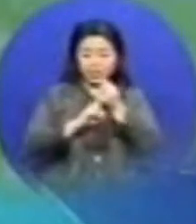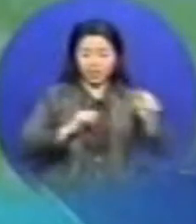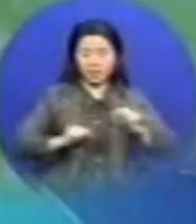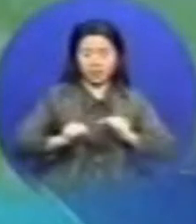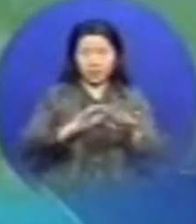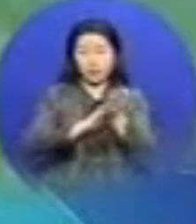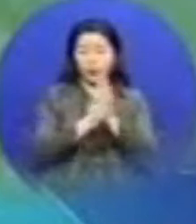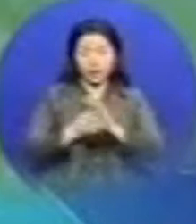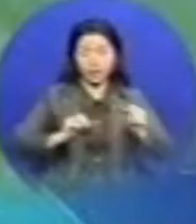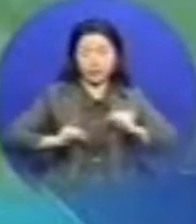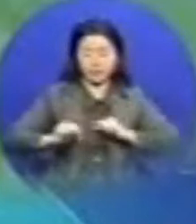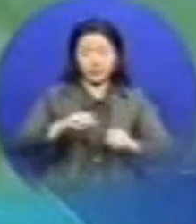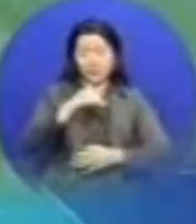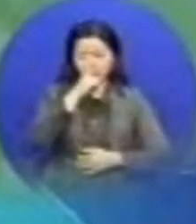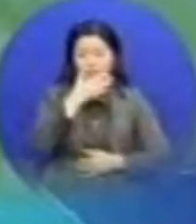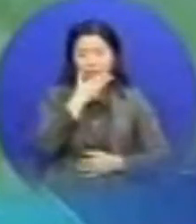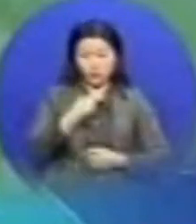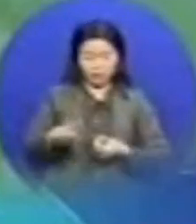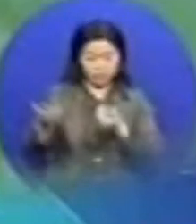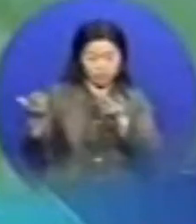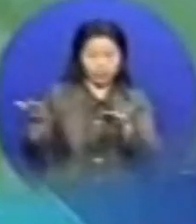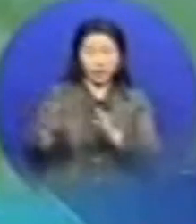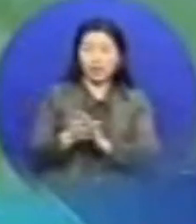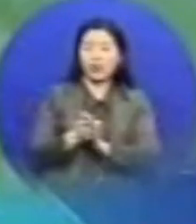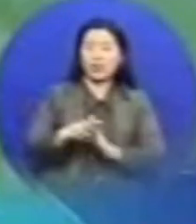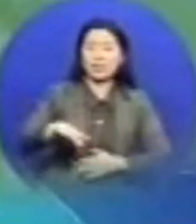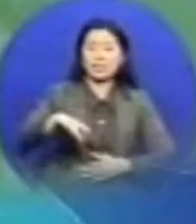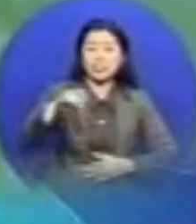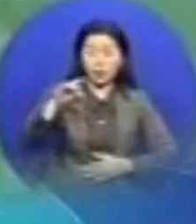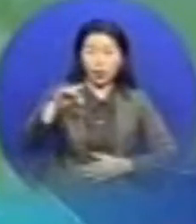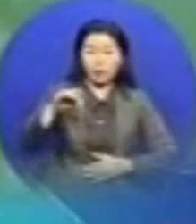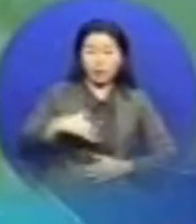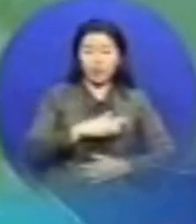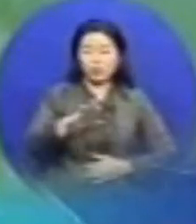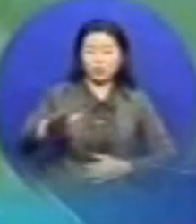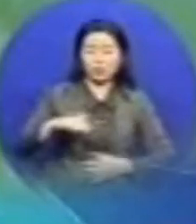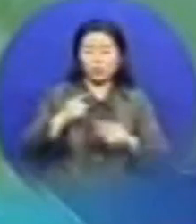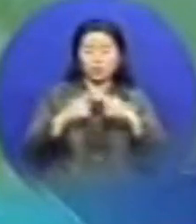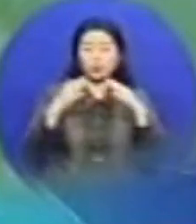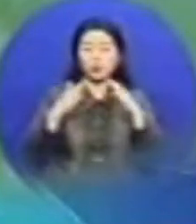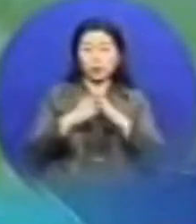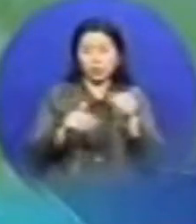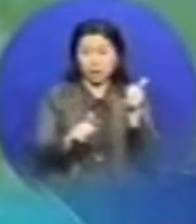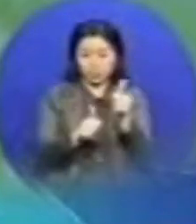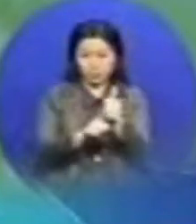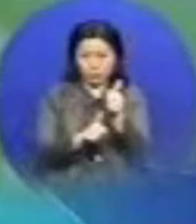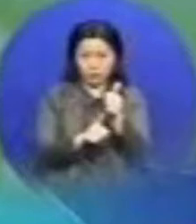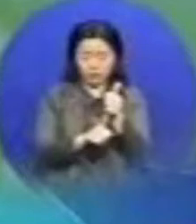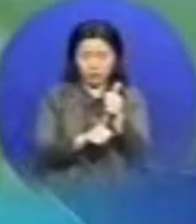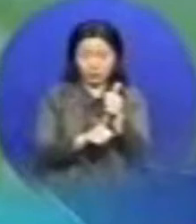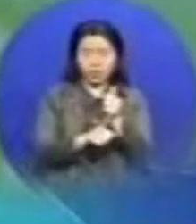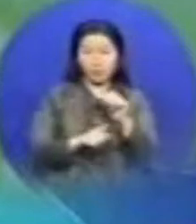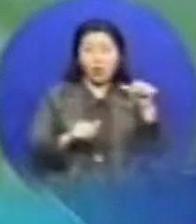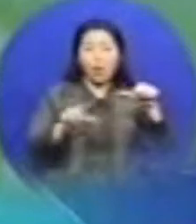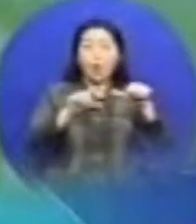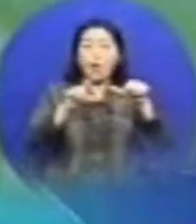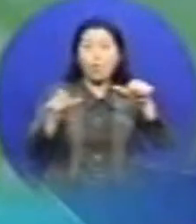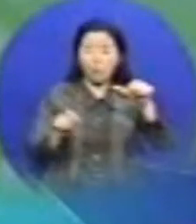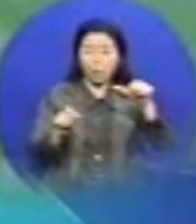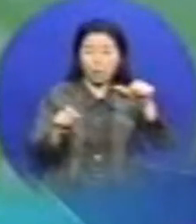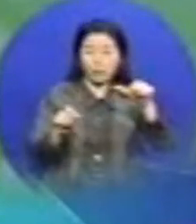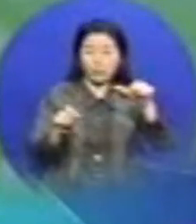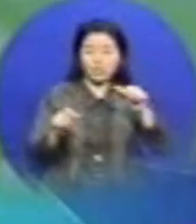축복합니다 처음에 저희 교회의 의부 목사님들이 5월 가정의 달인데 에 목사님 시편 강해